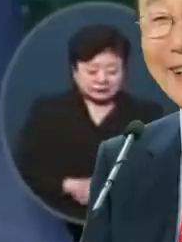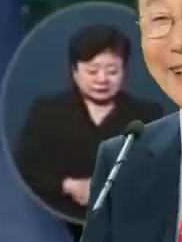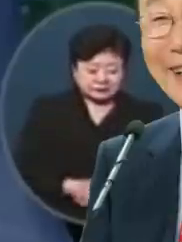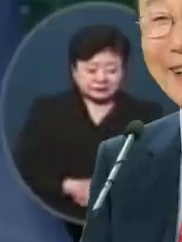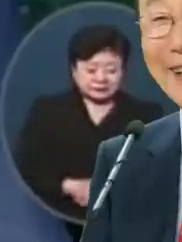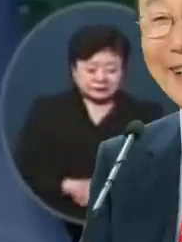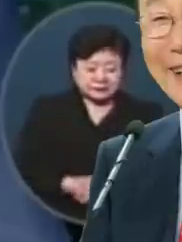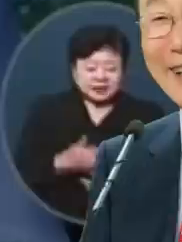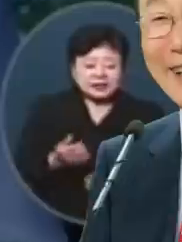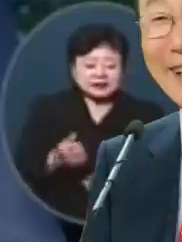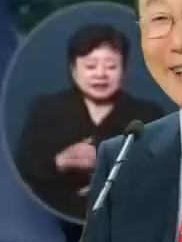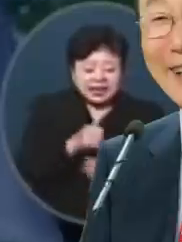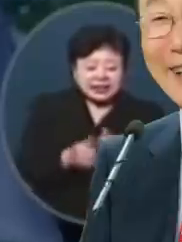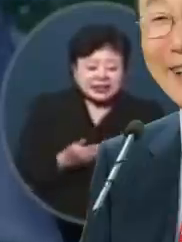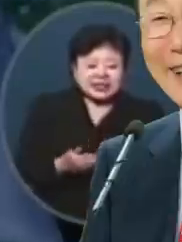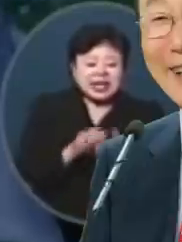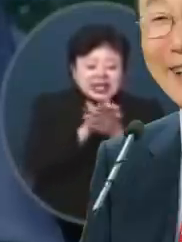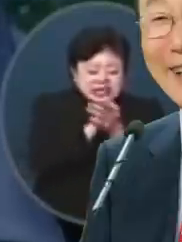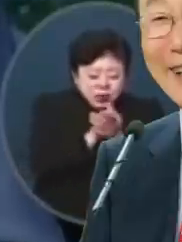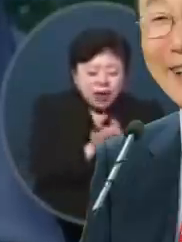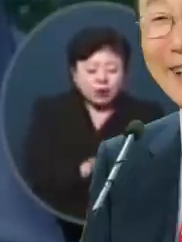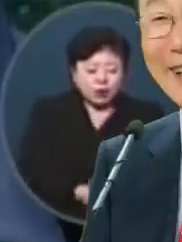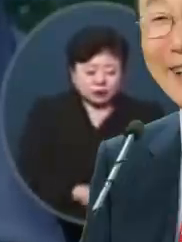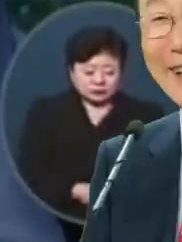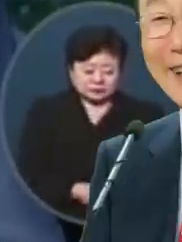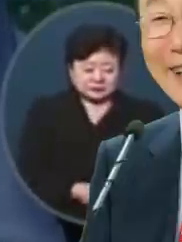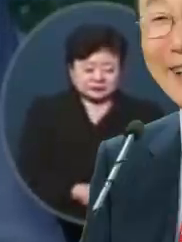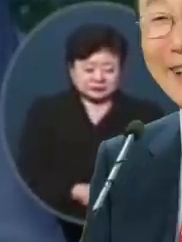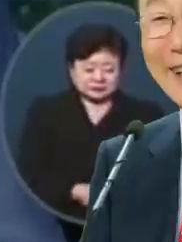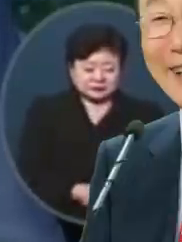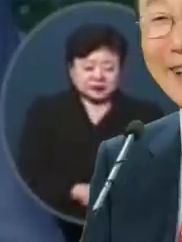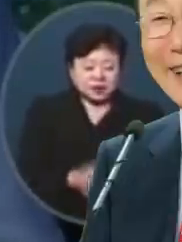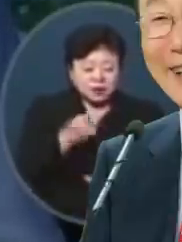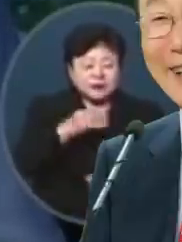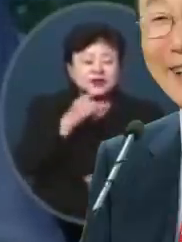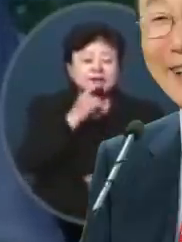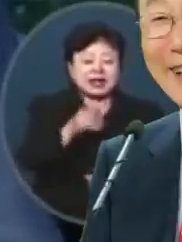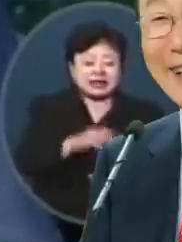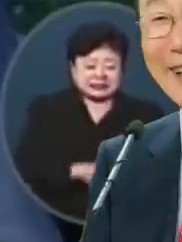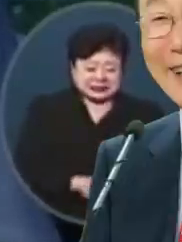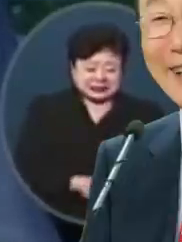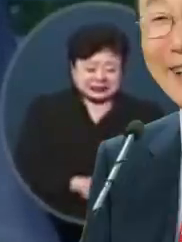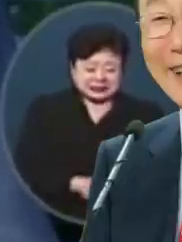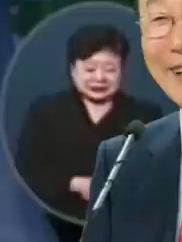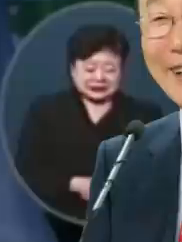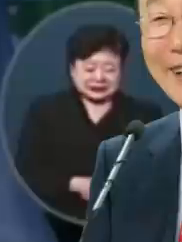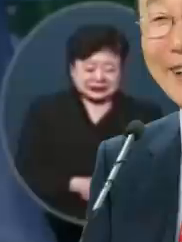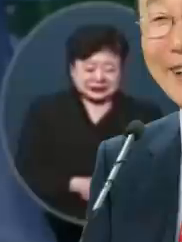네가 가기 전에 하나님 옆에 반영을 하고 난 못 갑니다 하나님. 발버둥 쳤으면 몰라도